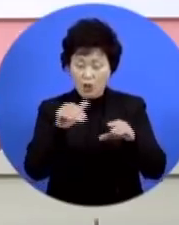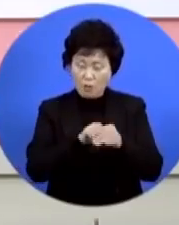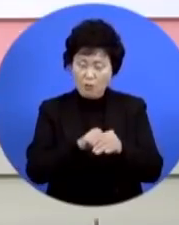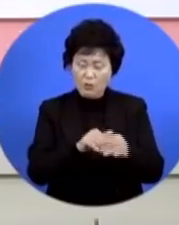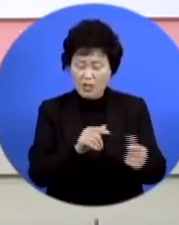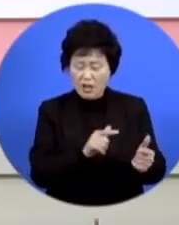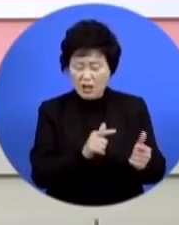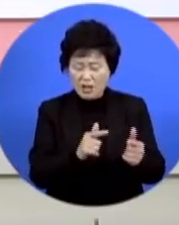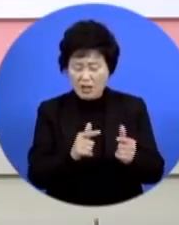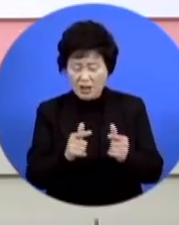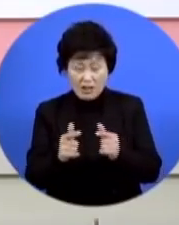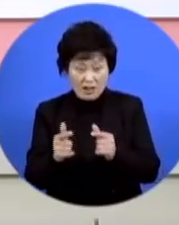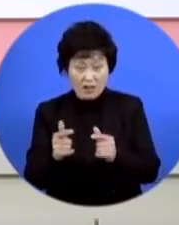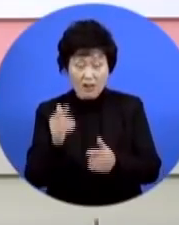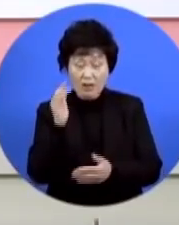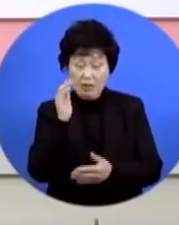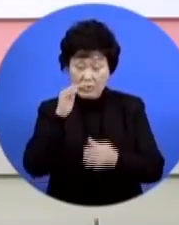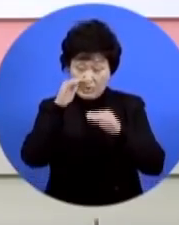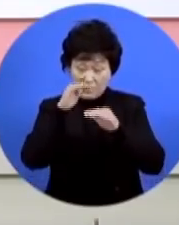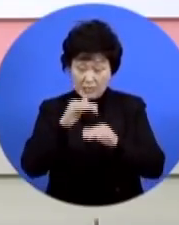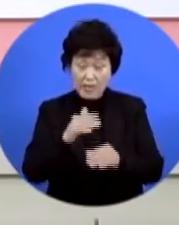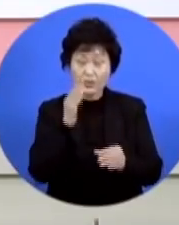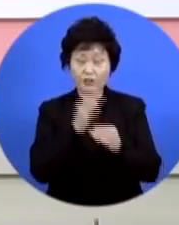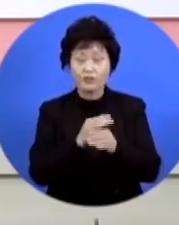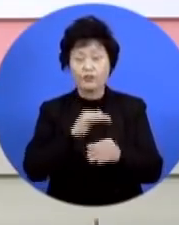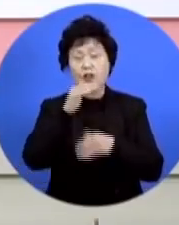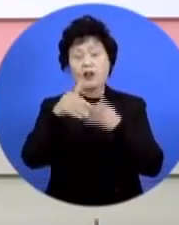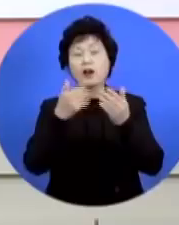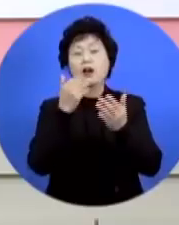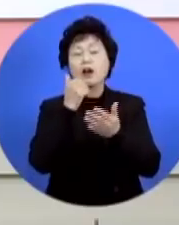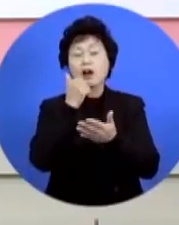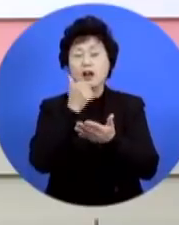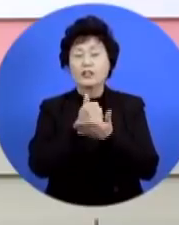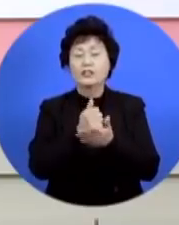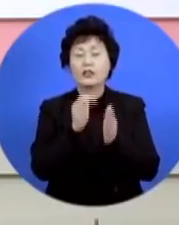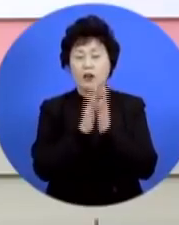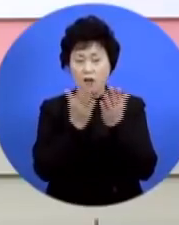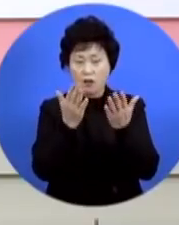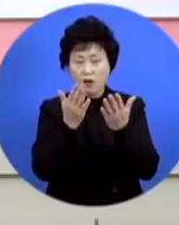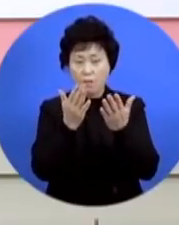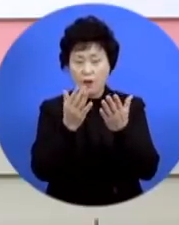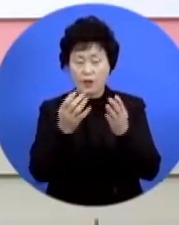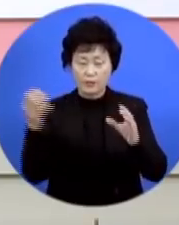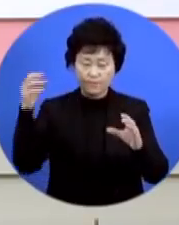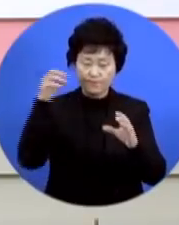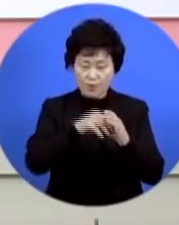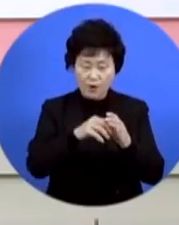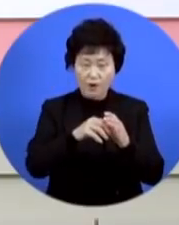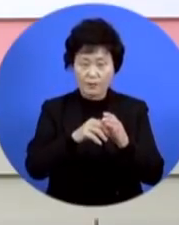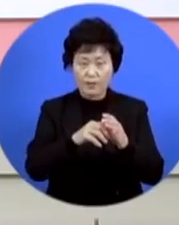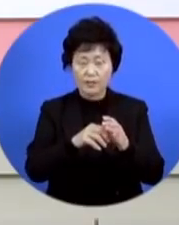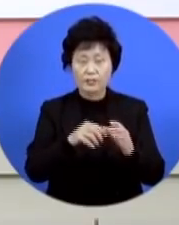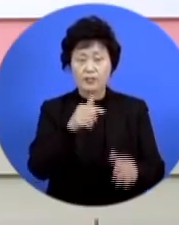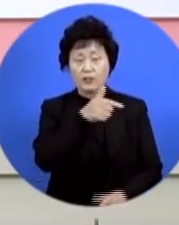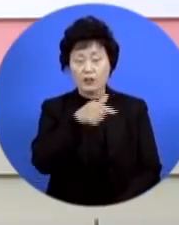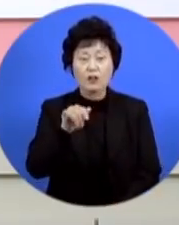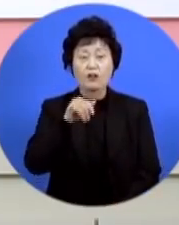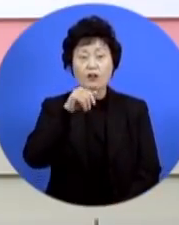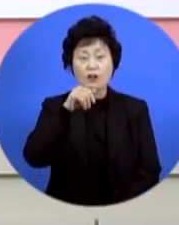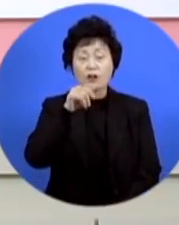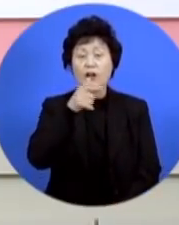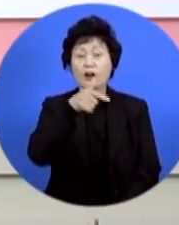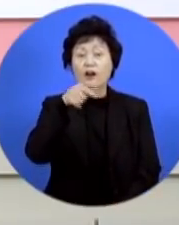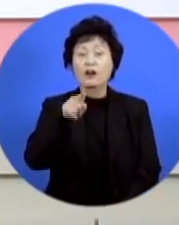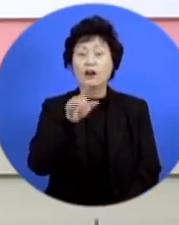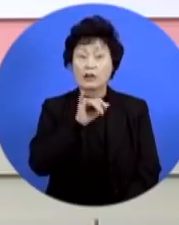동서양의 리더십 이야기 속에 성경이 현적인 관점으로 조명을 한 거죠. 예. 어프로치가. 거인들의 발자국? 네.